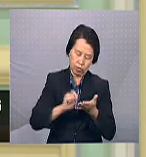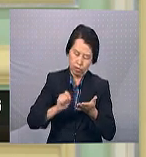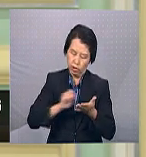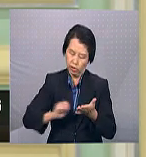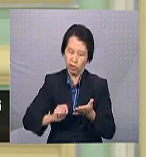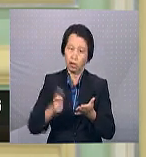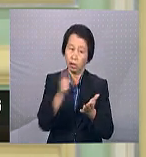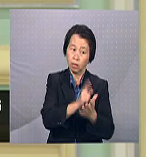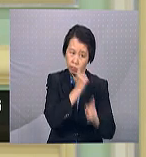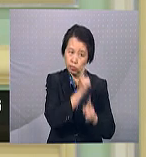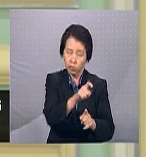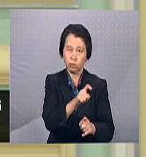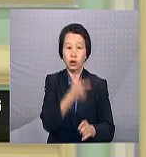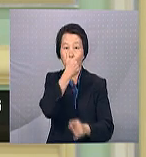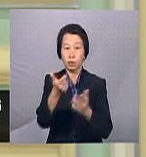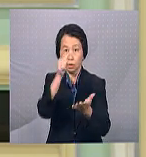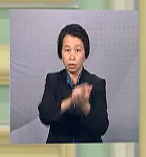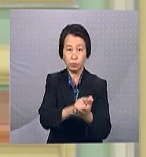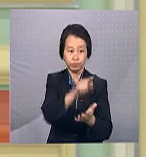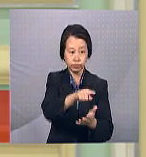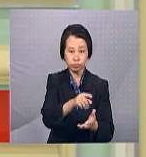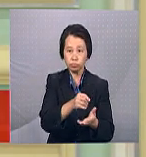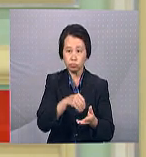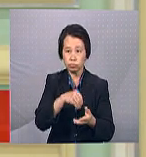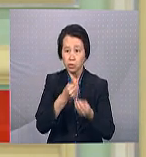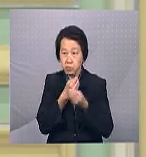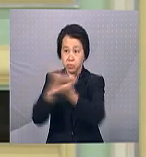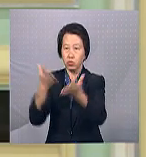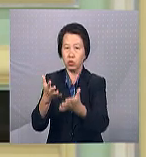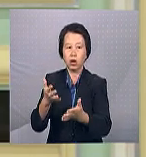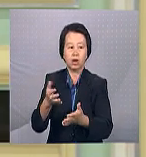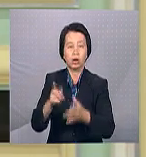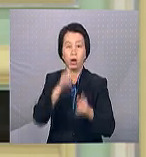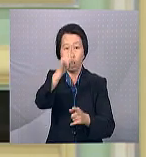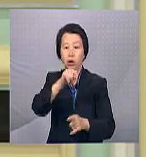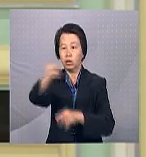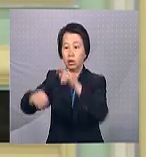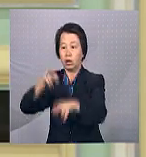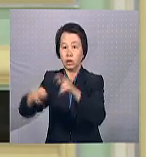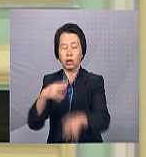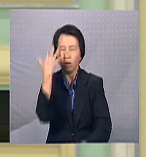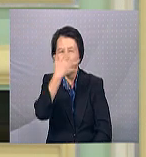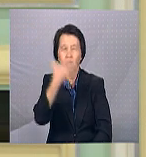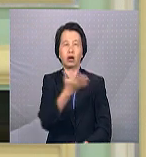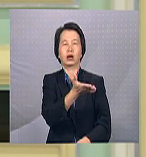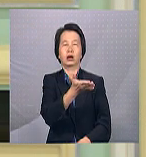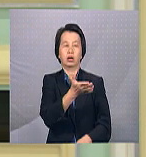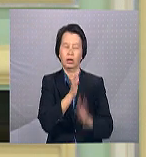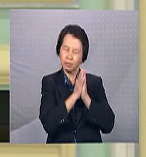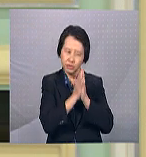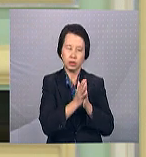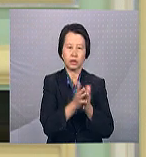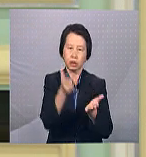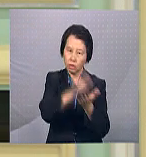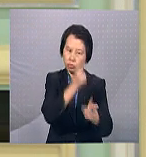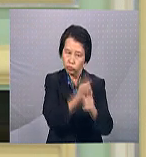Kerana laporan yang mengelirukan pastinya akan mengelirukan seluruh rakyat di negara kita.